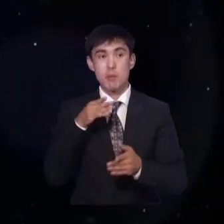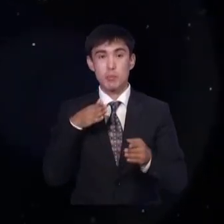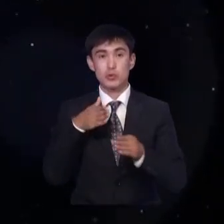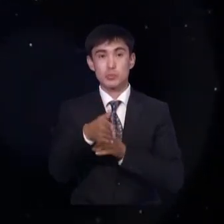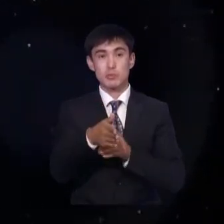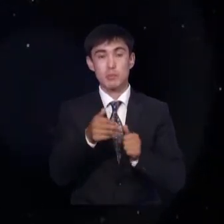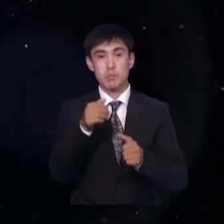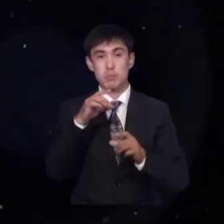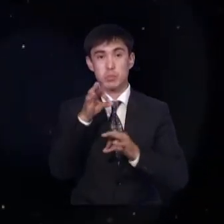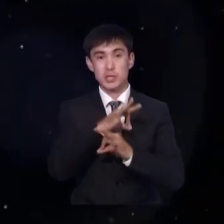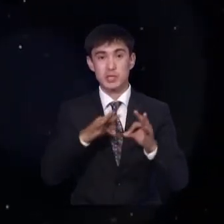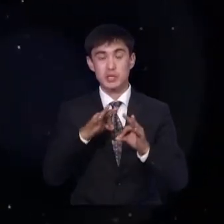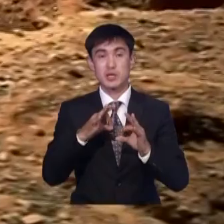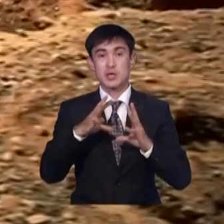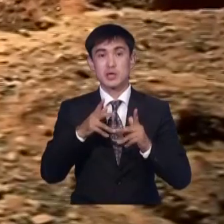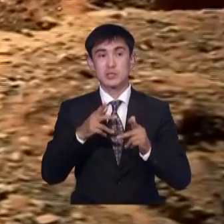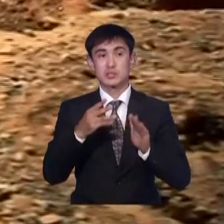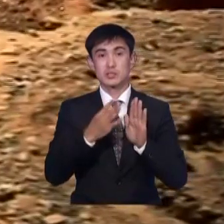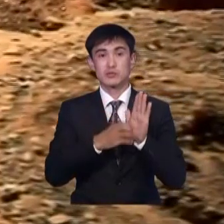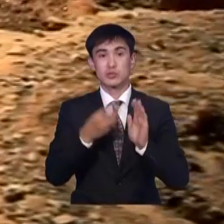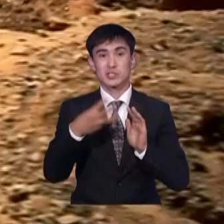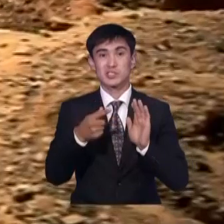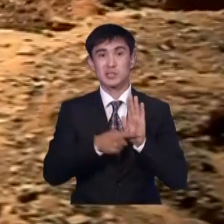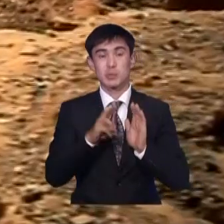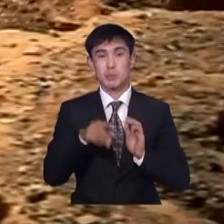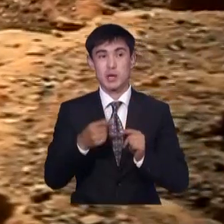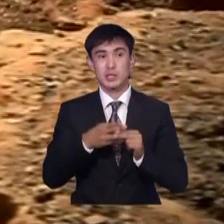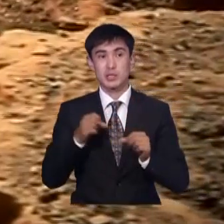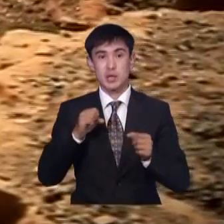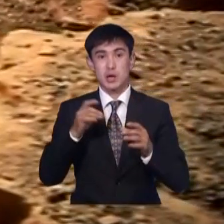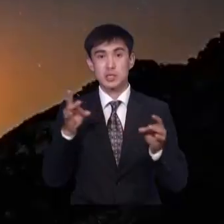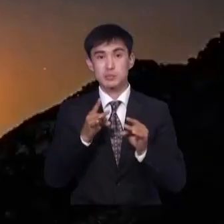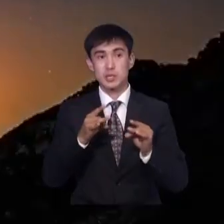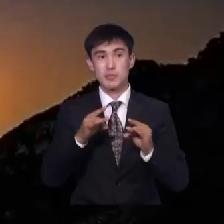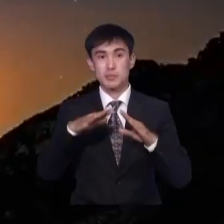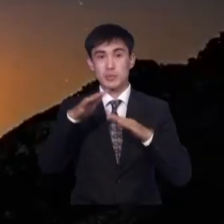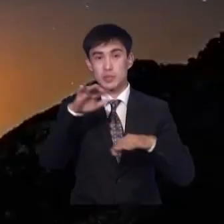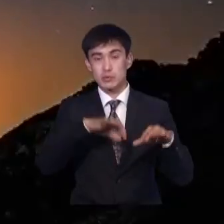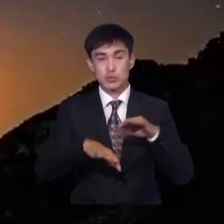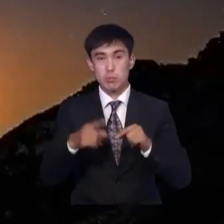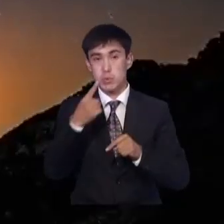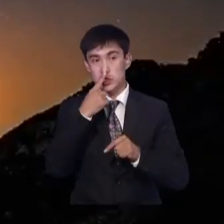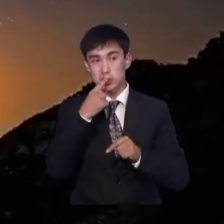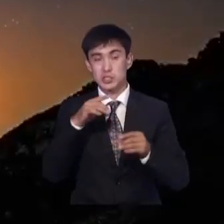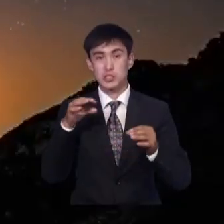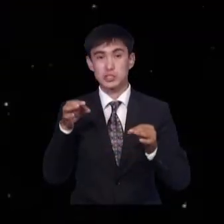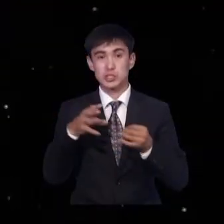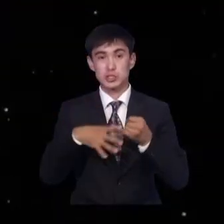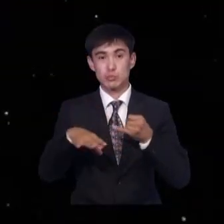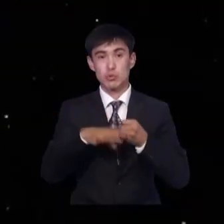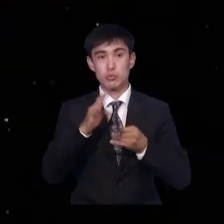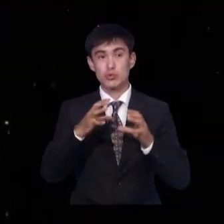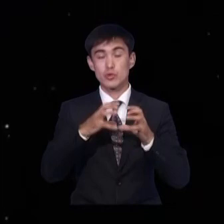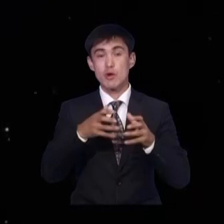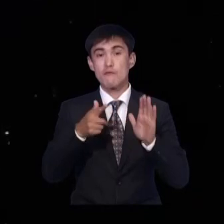мимо планеты в 937 тысячах километров. Этот астероид размером с небоскреб, его ближайшее сближение с Землей произойдет уже